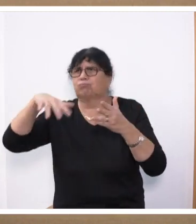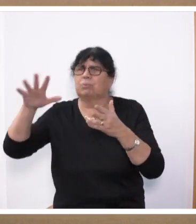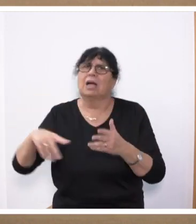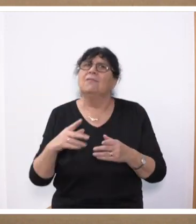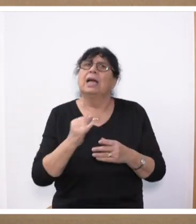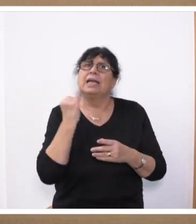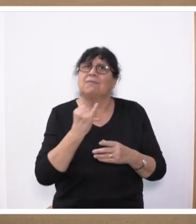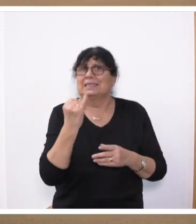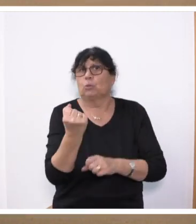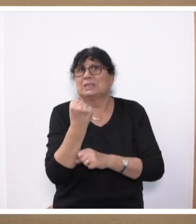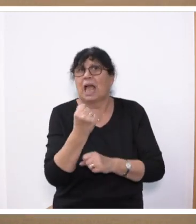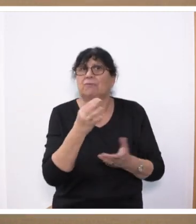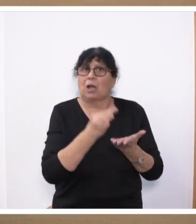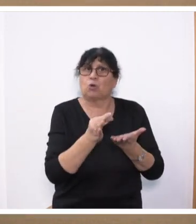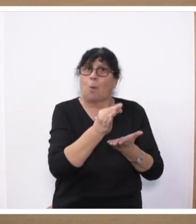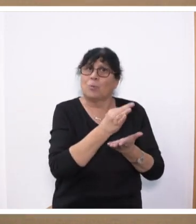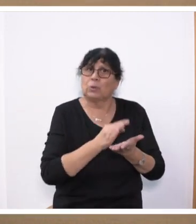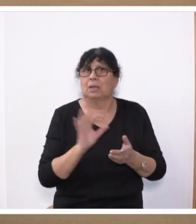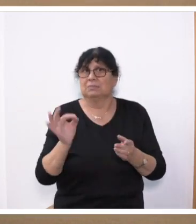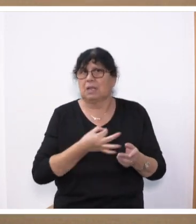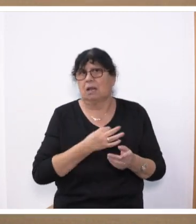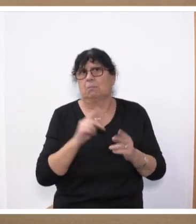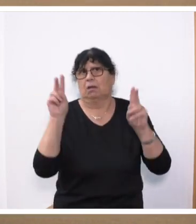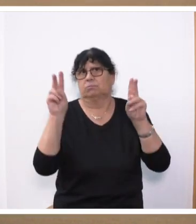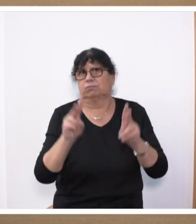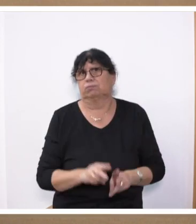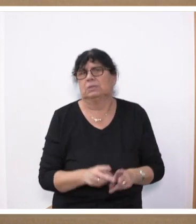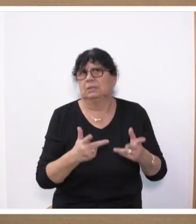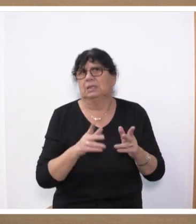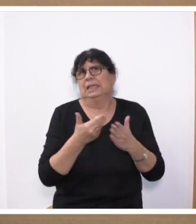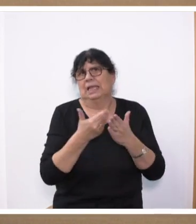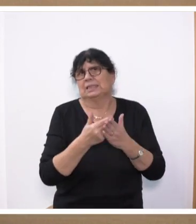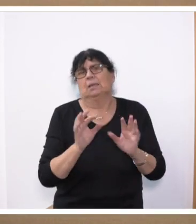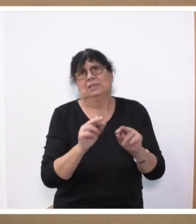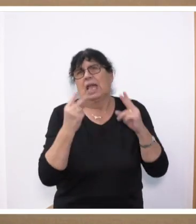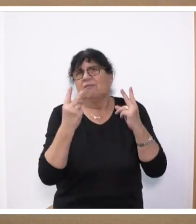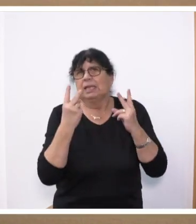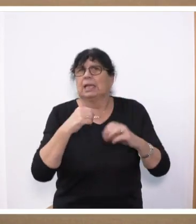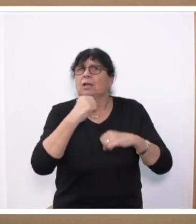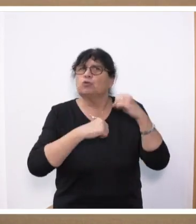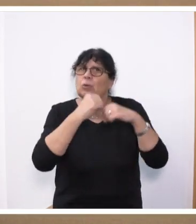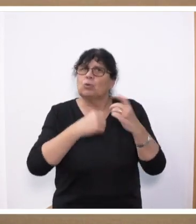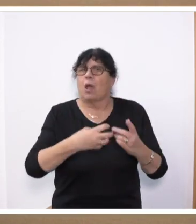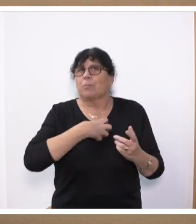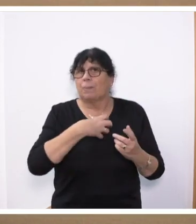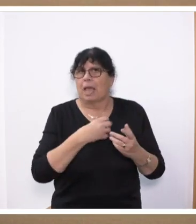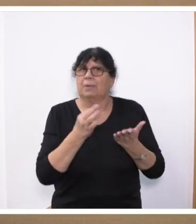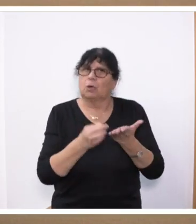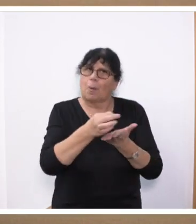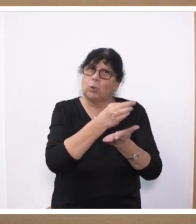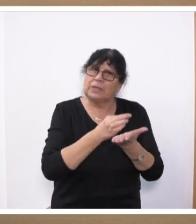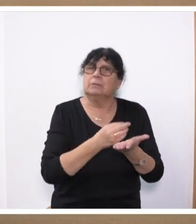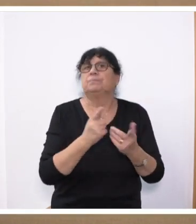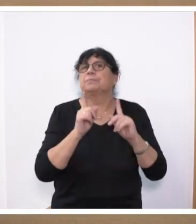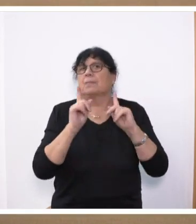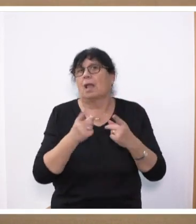den saarländischen Kommunen immer weiter eingeschränkt. Umso wichtiger ist es, dass wir die strukturellen Probleme unserer Kommunen und